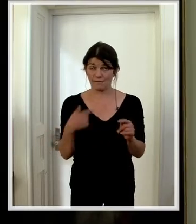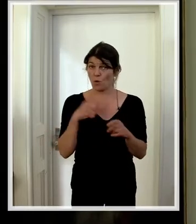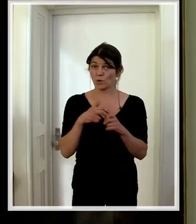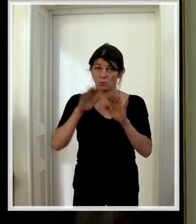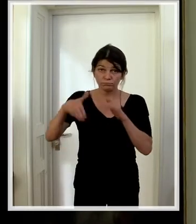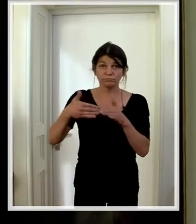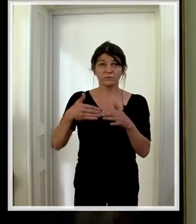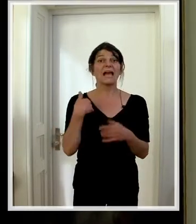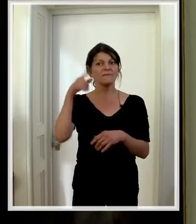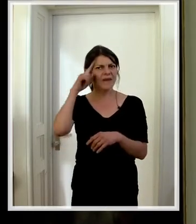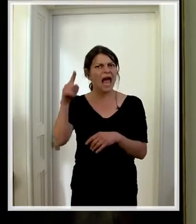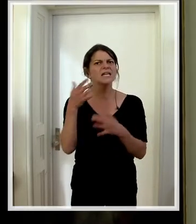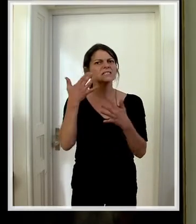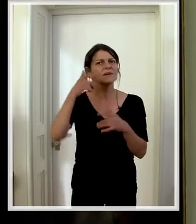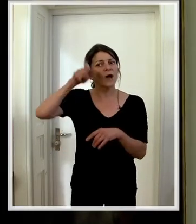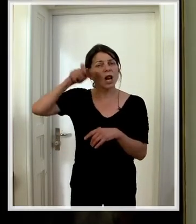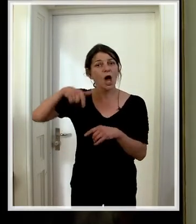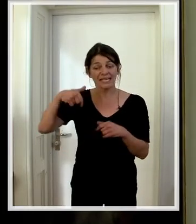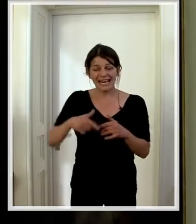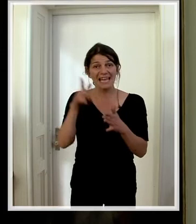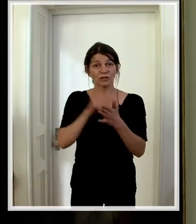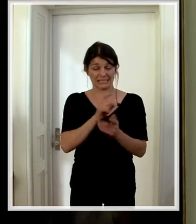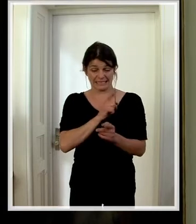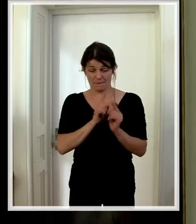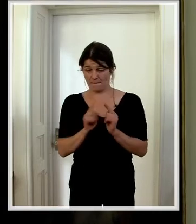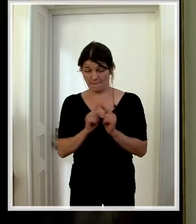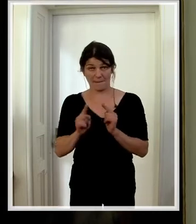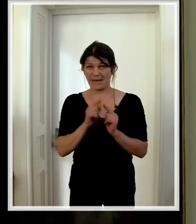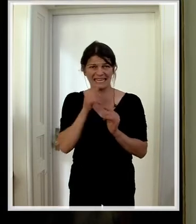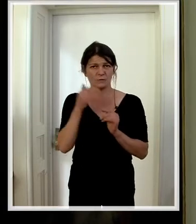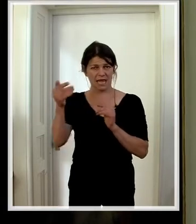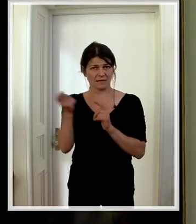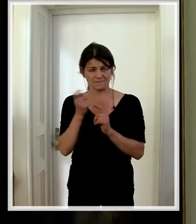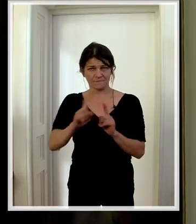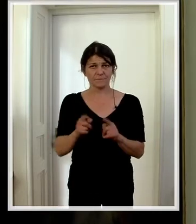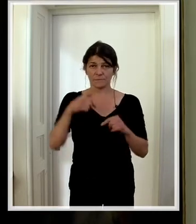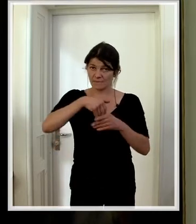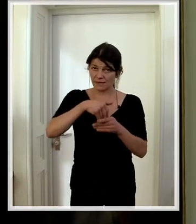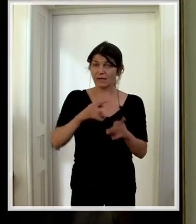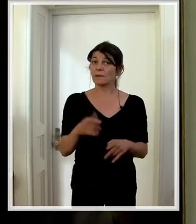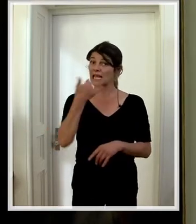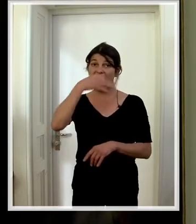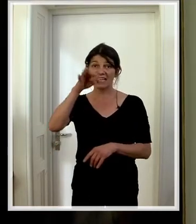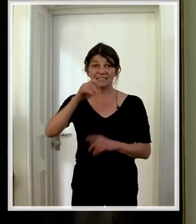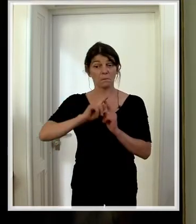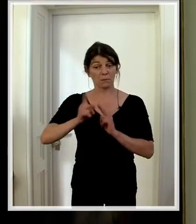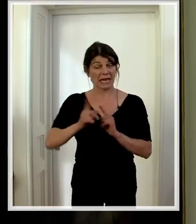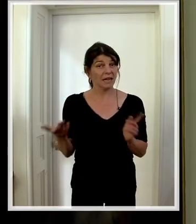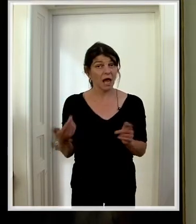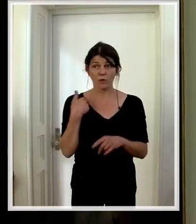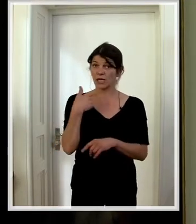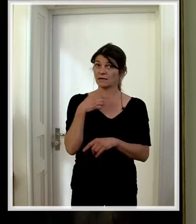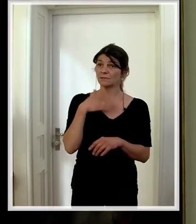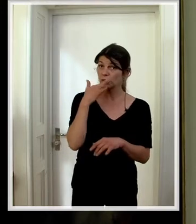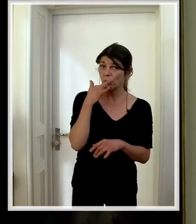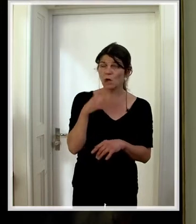sagen, wir wissen sehr wohl, wie viele das im Land sich bewegen, aber wir wissen, dass jeder einzelne Pendler, wo wir jetzt da darüber reden, sein Ziel